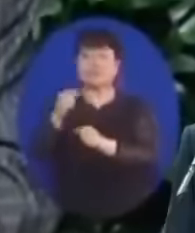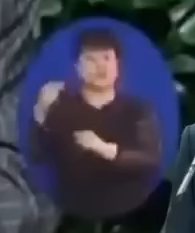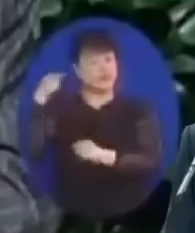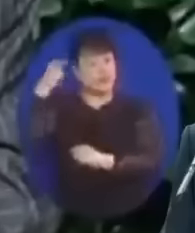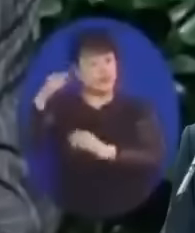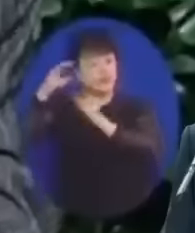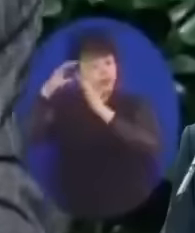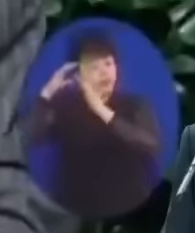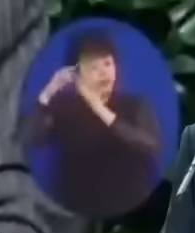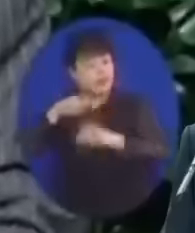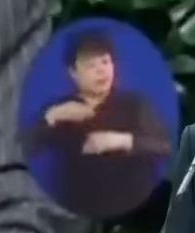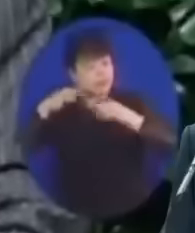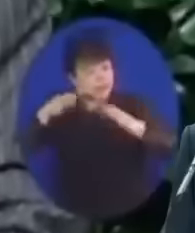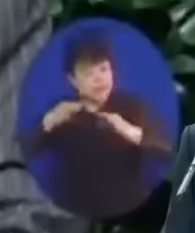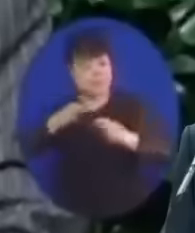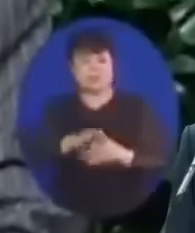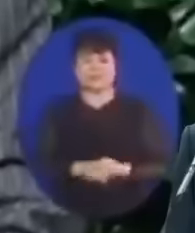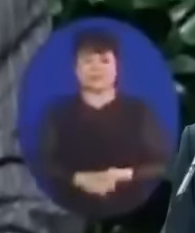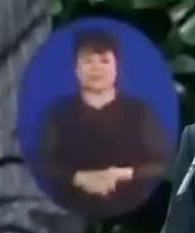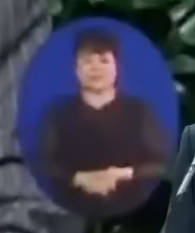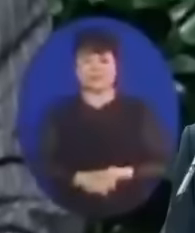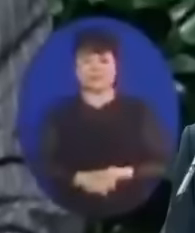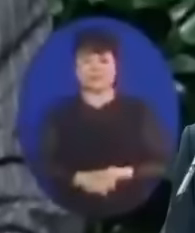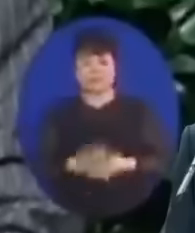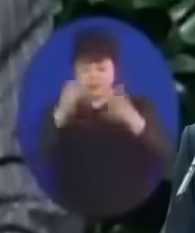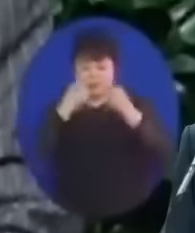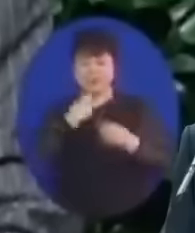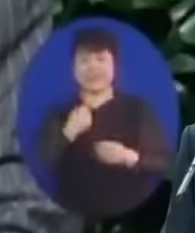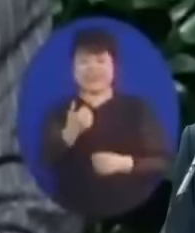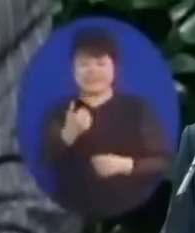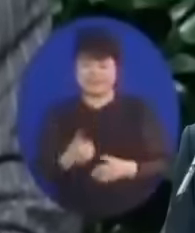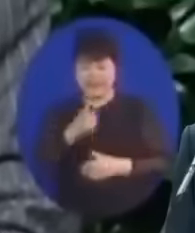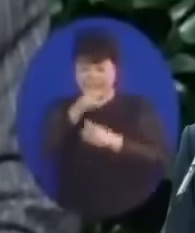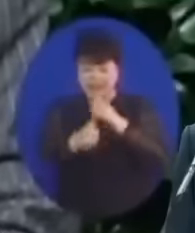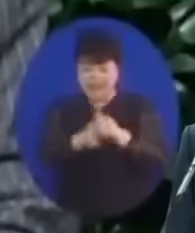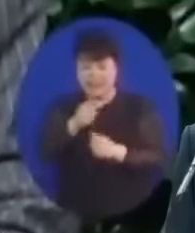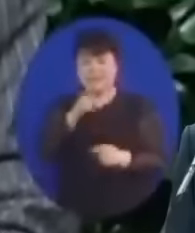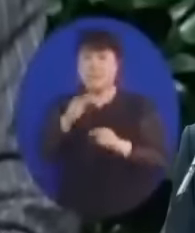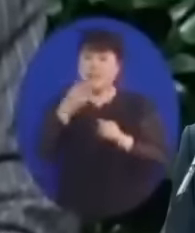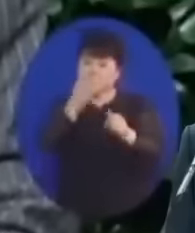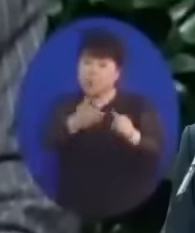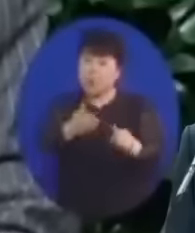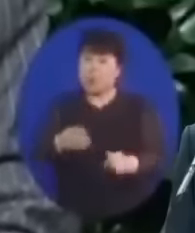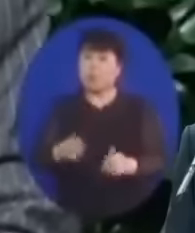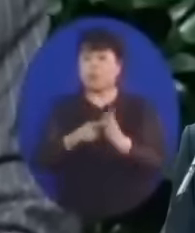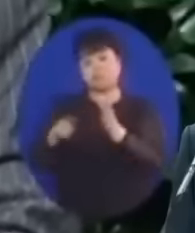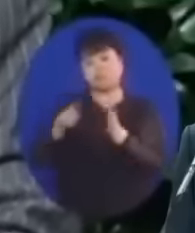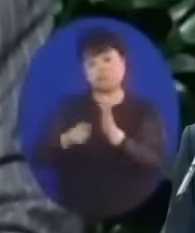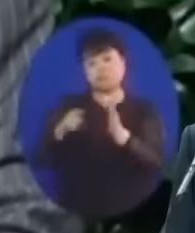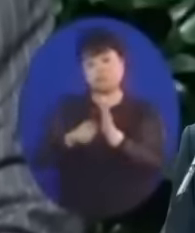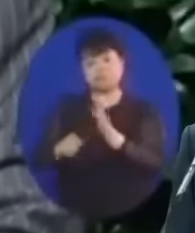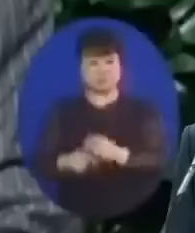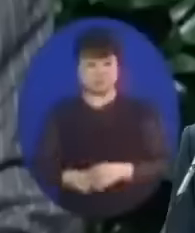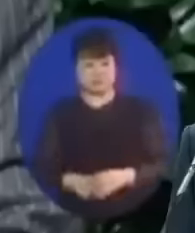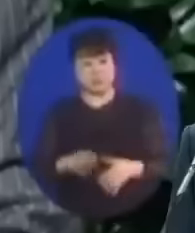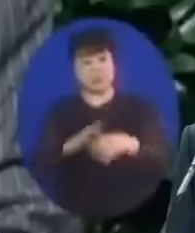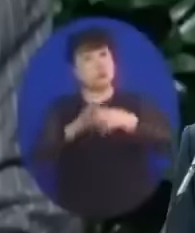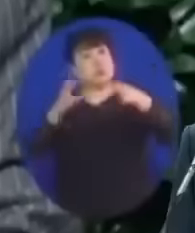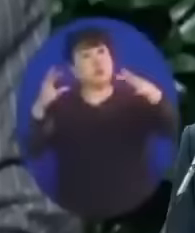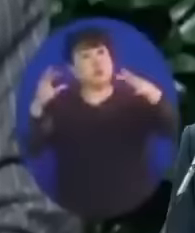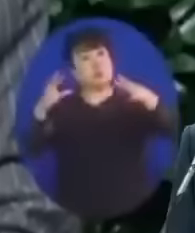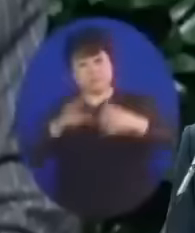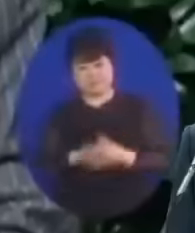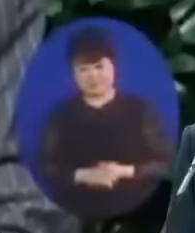대놓고 큰 소리로 외치는 것입니다. 고통을 당하기 전에는 하나님이 아무리 말씀해도 듣든 말든 무관심한